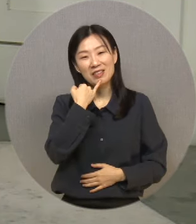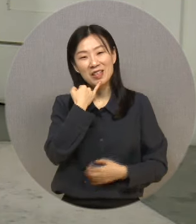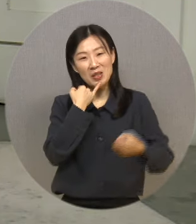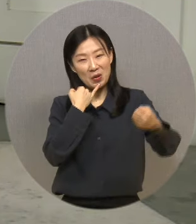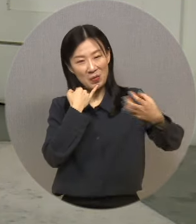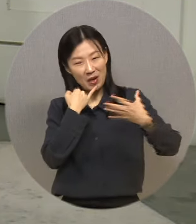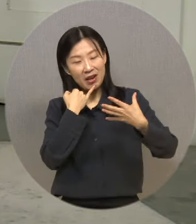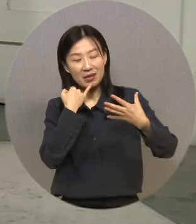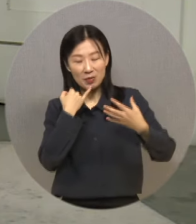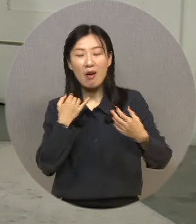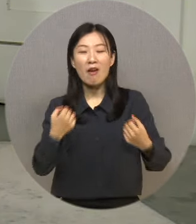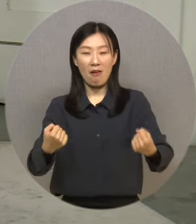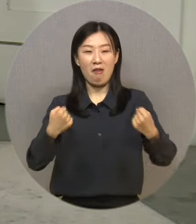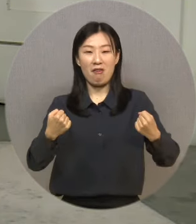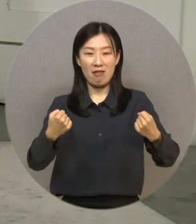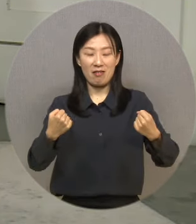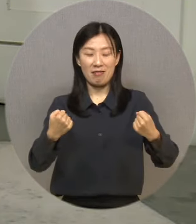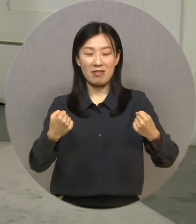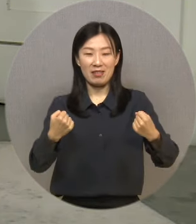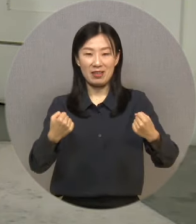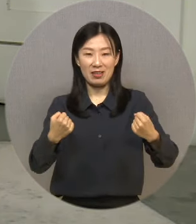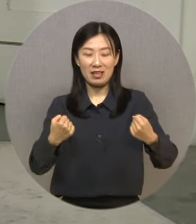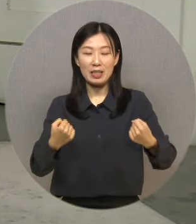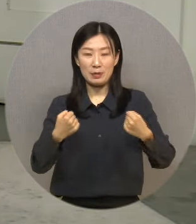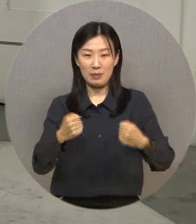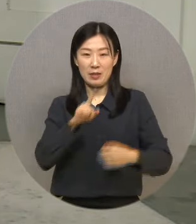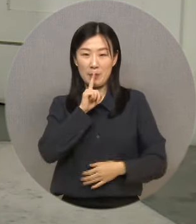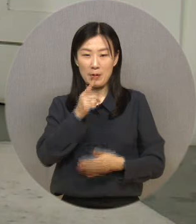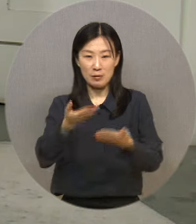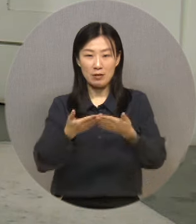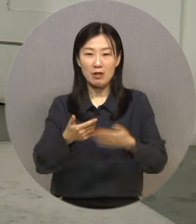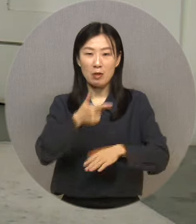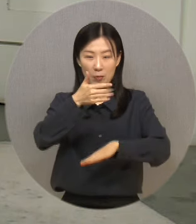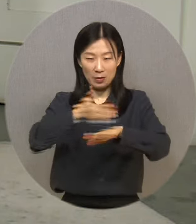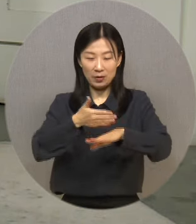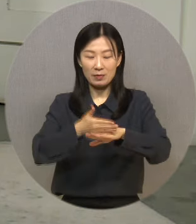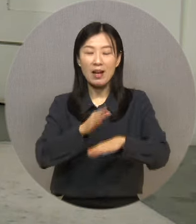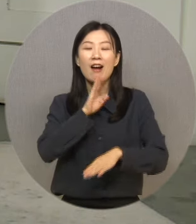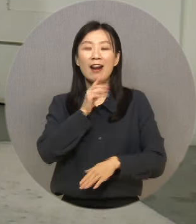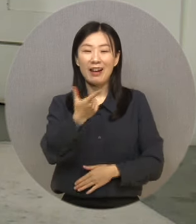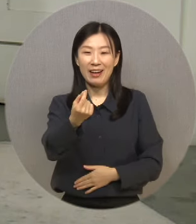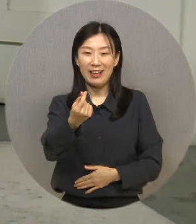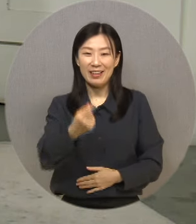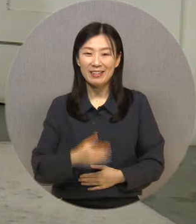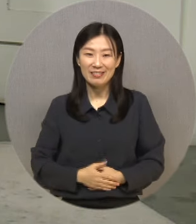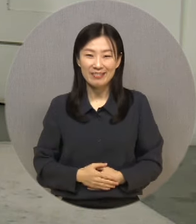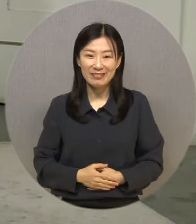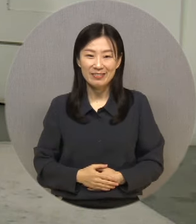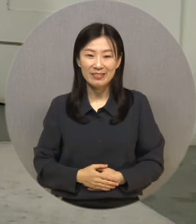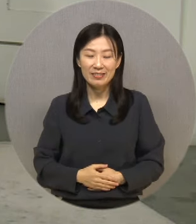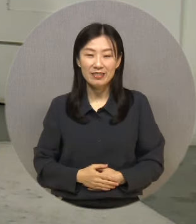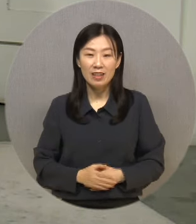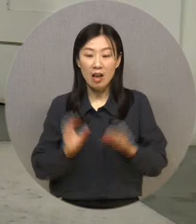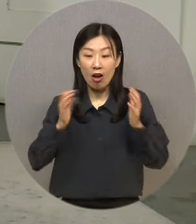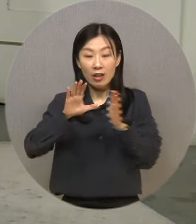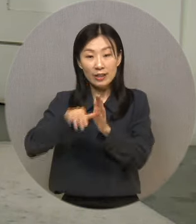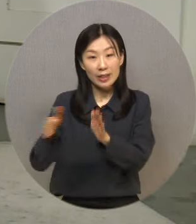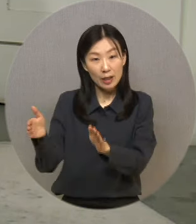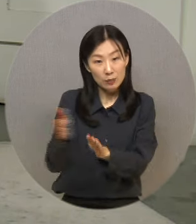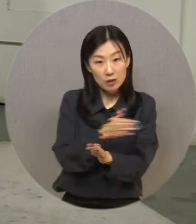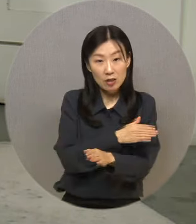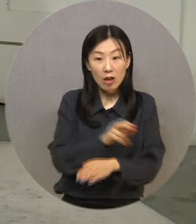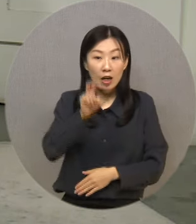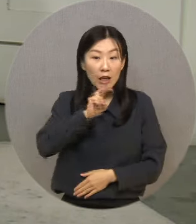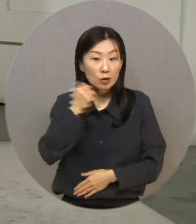분들마다 건강하게 박력 있게 네. 얘기해 주시니까 너무 너무 좋습니다. 정답입니다. 네. 어려서부터 가수 네.